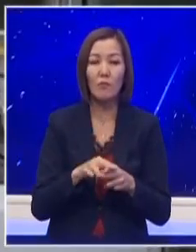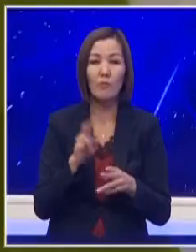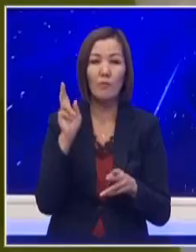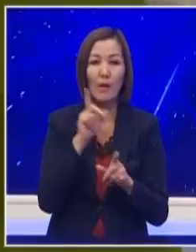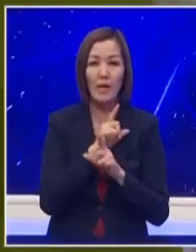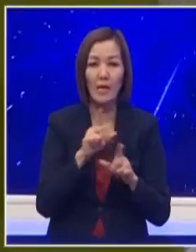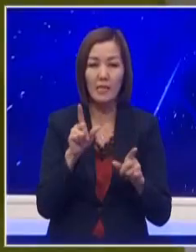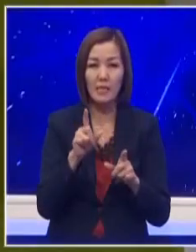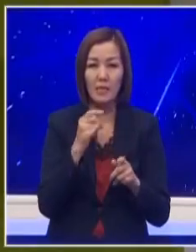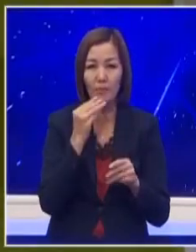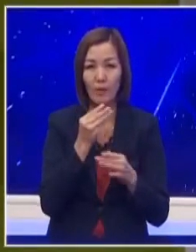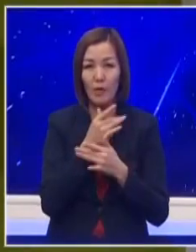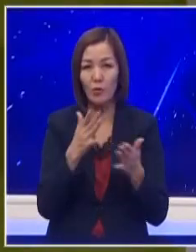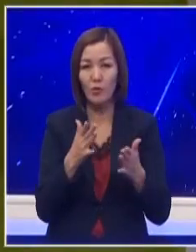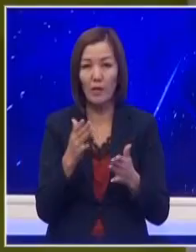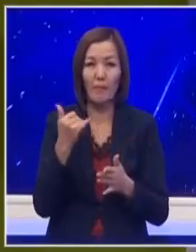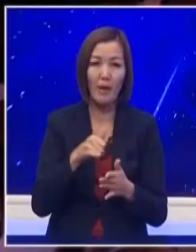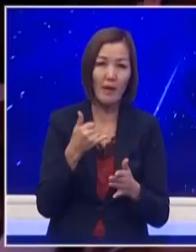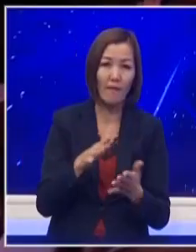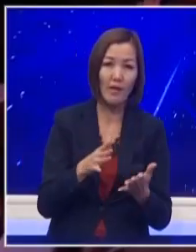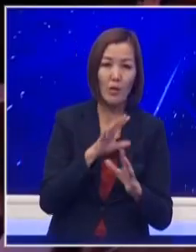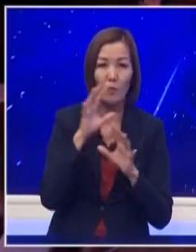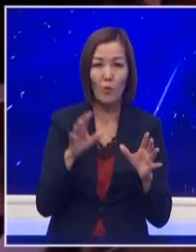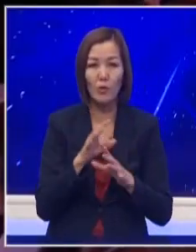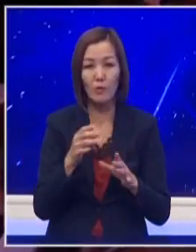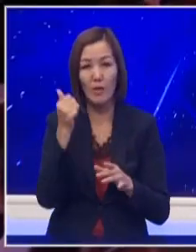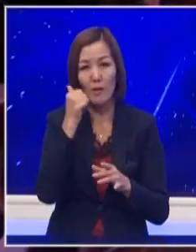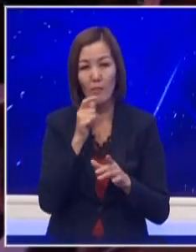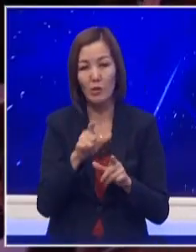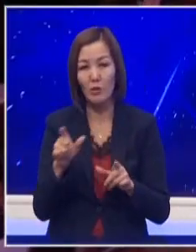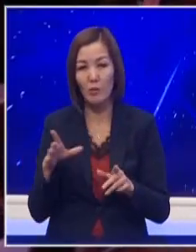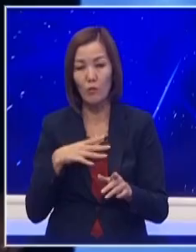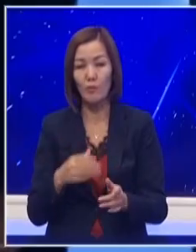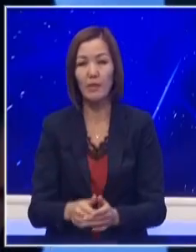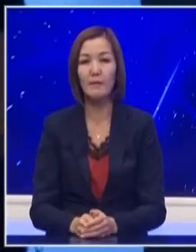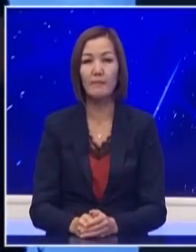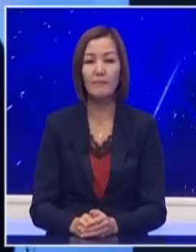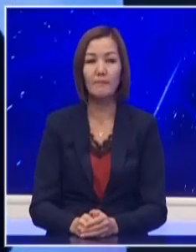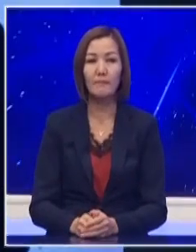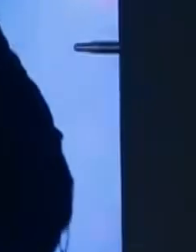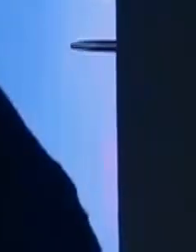в магазин за продуктами поливать Растения и ухаживать за пожилыми людьми